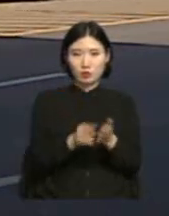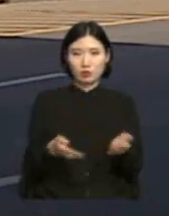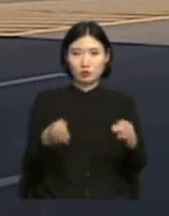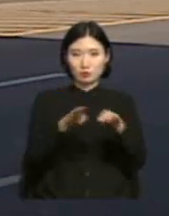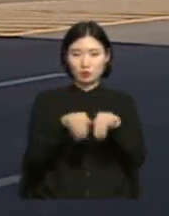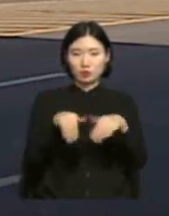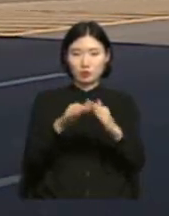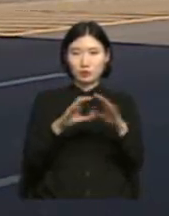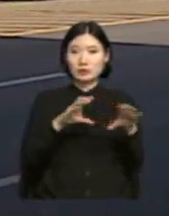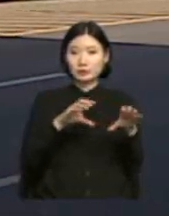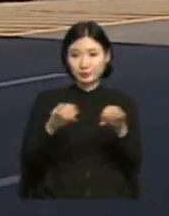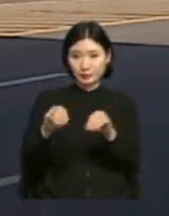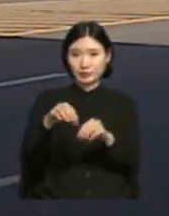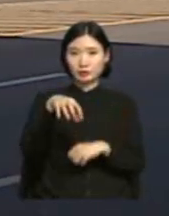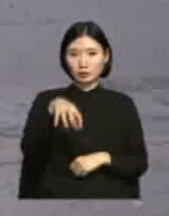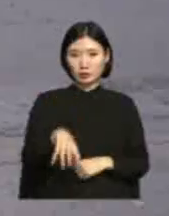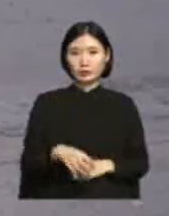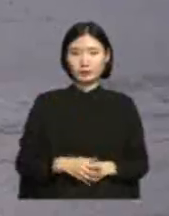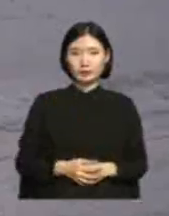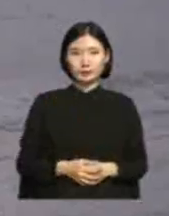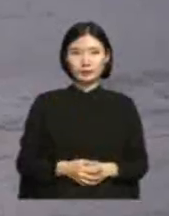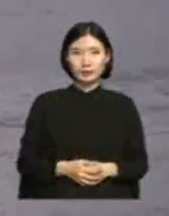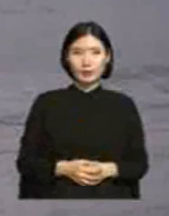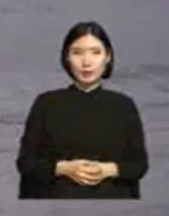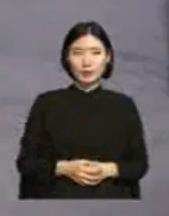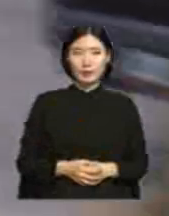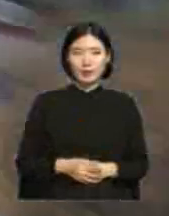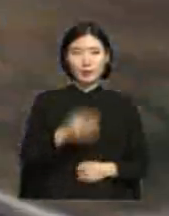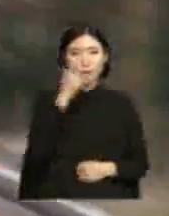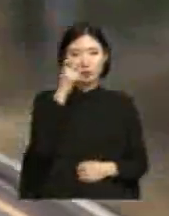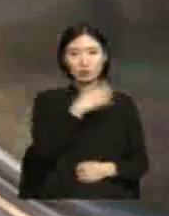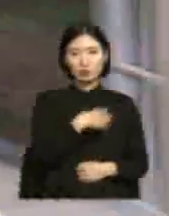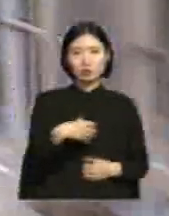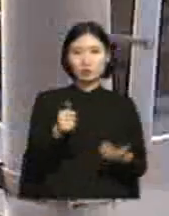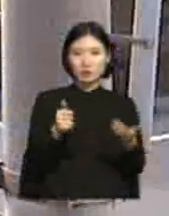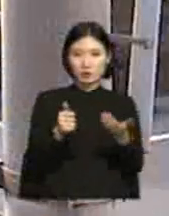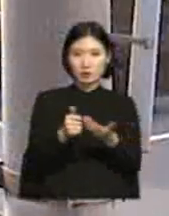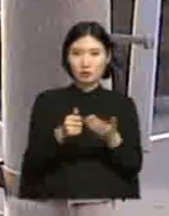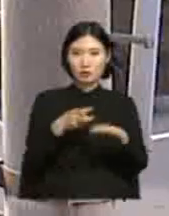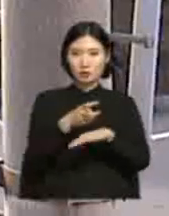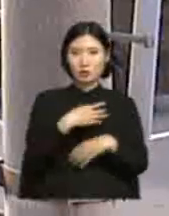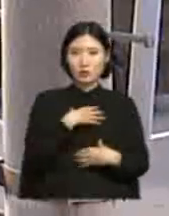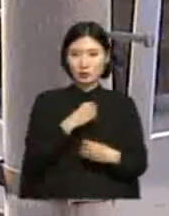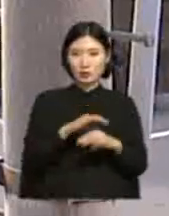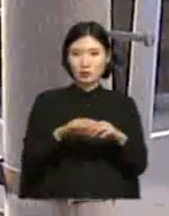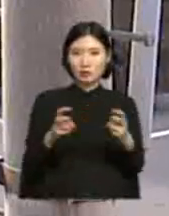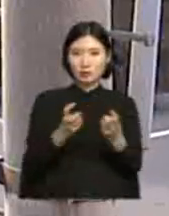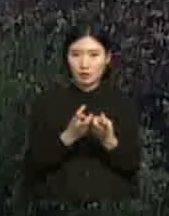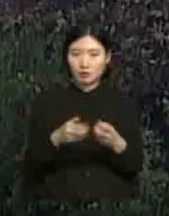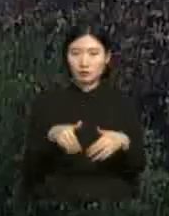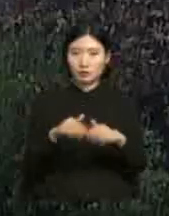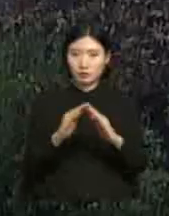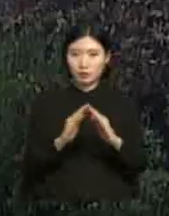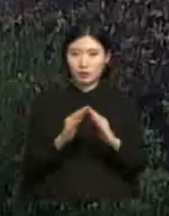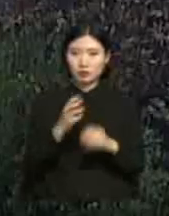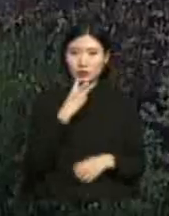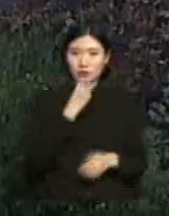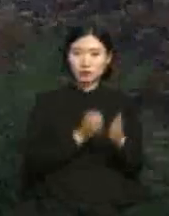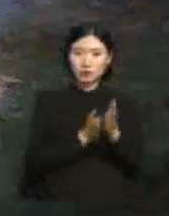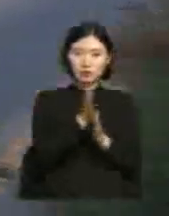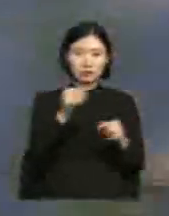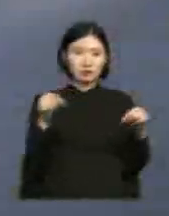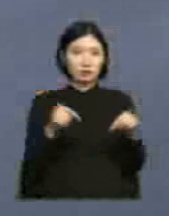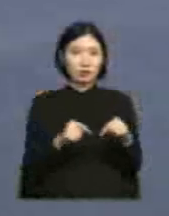설치가 금지돼 있기 때문입니다. 감사원은 용산구청장에게 교통안전대책을 수립하고 서울시와